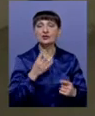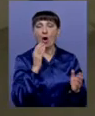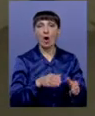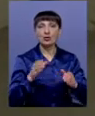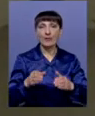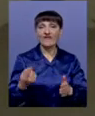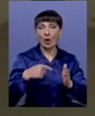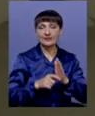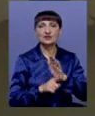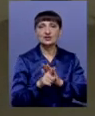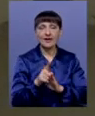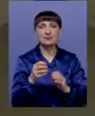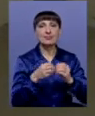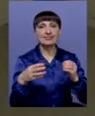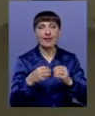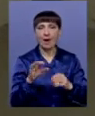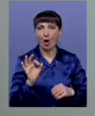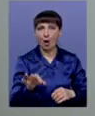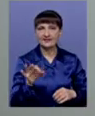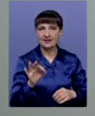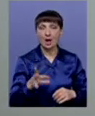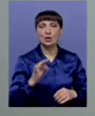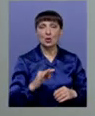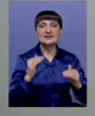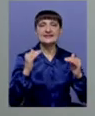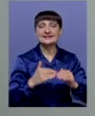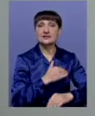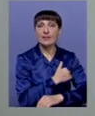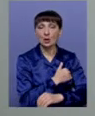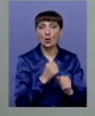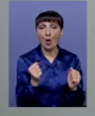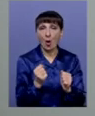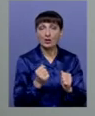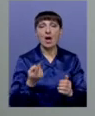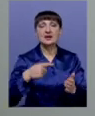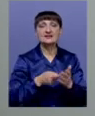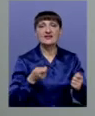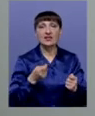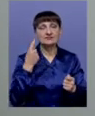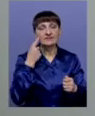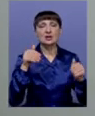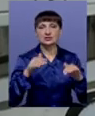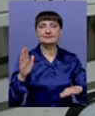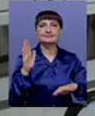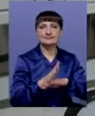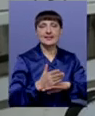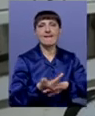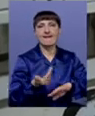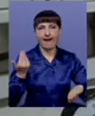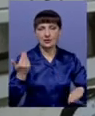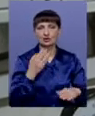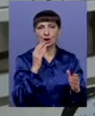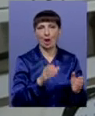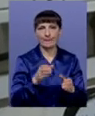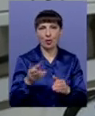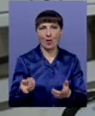сезон в мегаполисе начинался 15 октября. Но из-за низкой температуры воздуха городские власти дали тепло раньше положенного